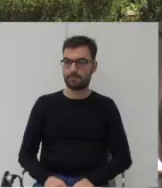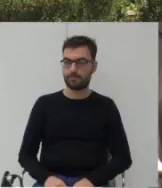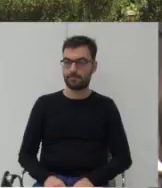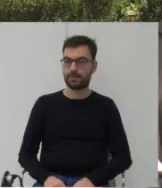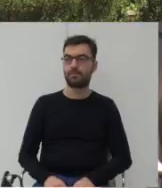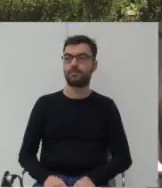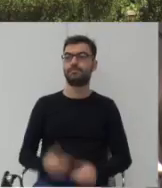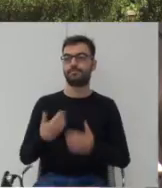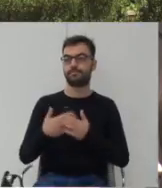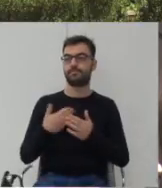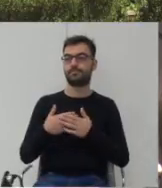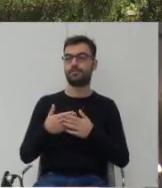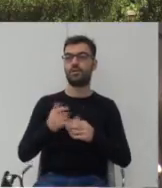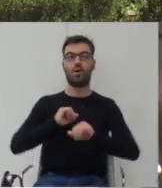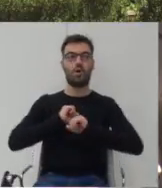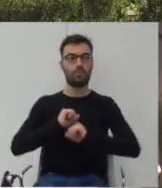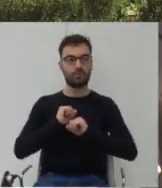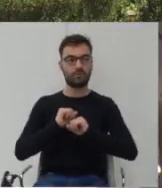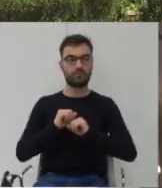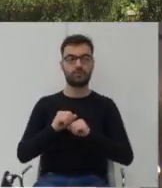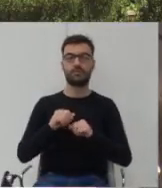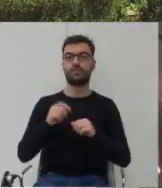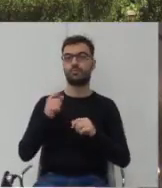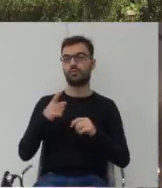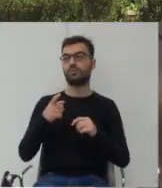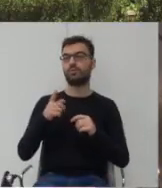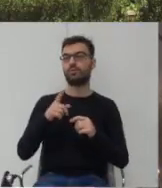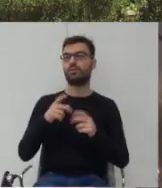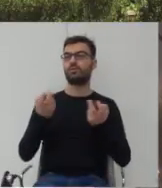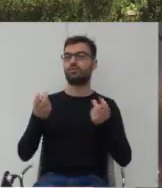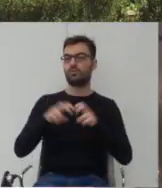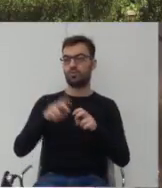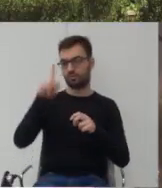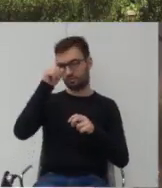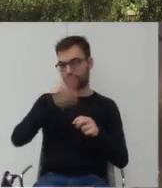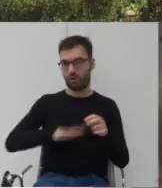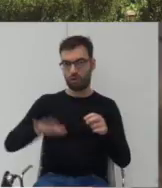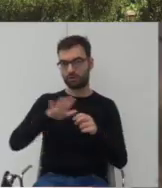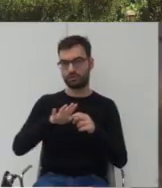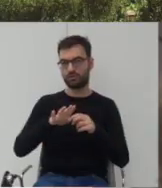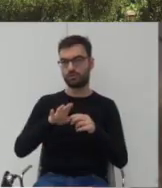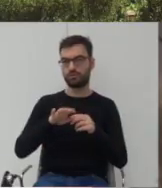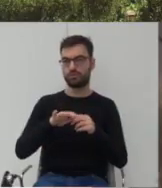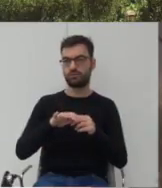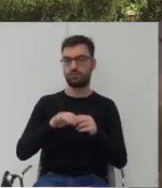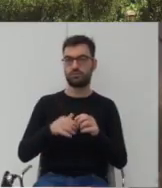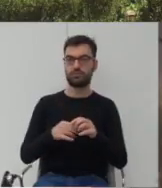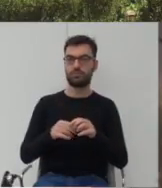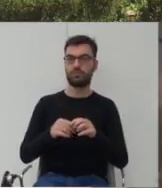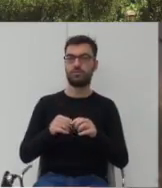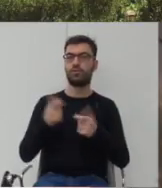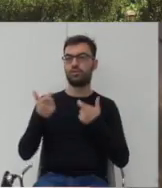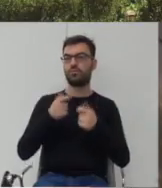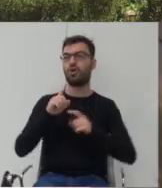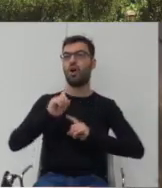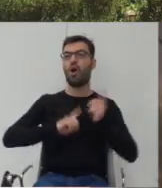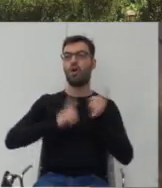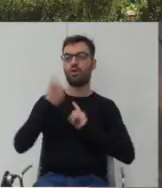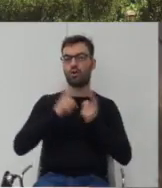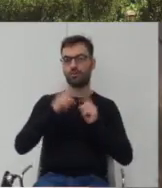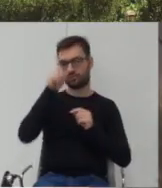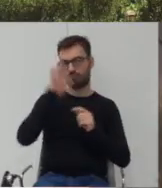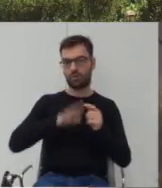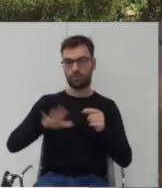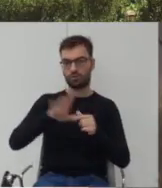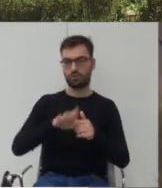na fali akcji społecznej, na fali tej obrony zawiązała się społeczność, która zbudowała między innymi ogrody